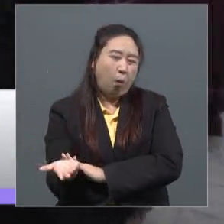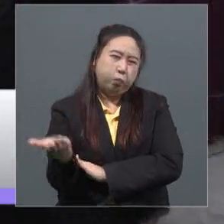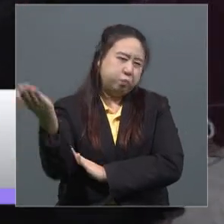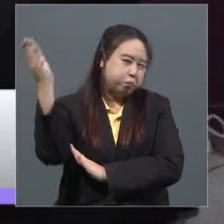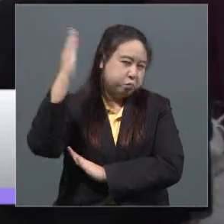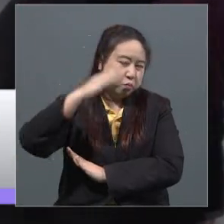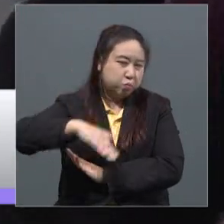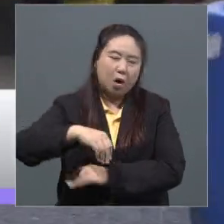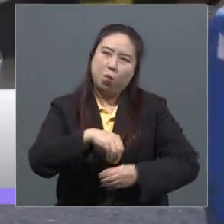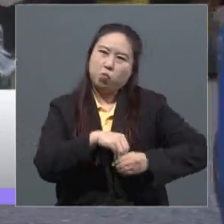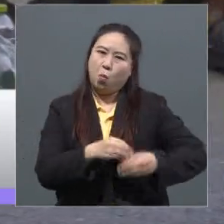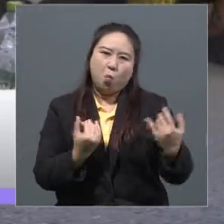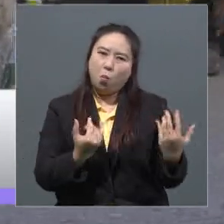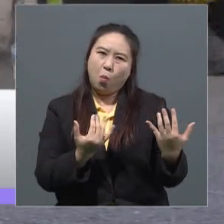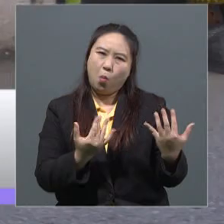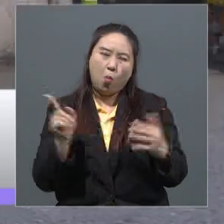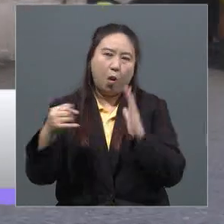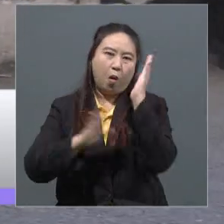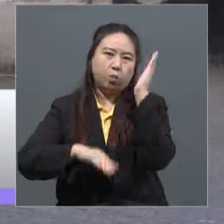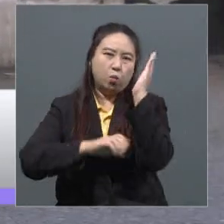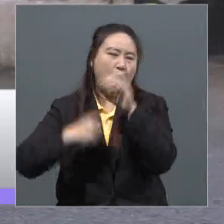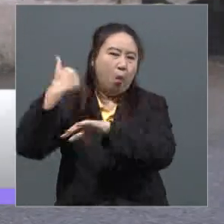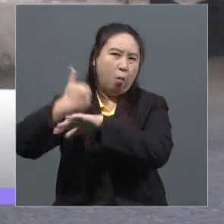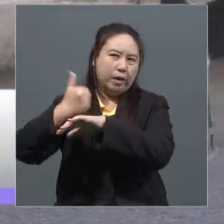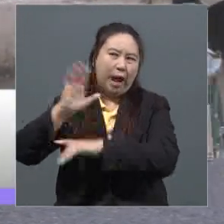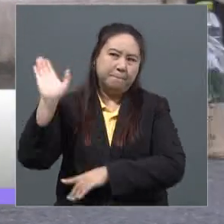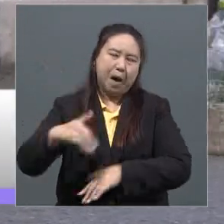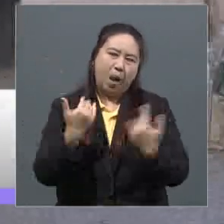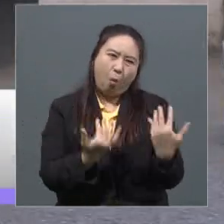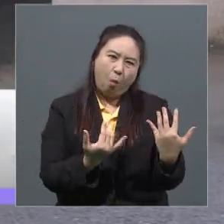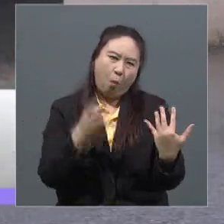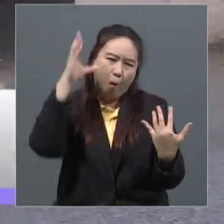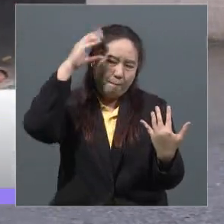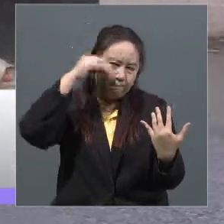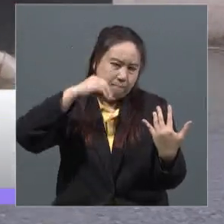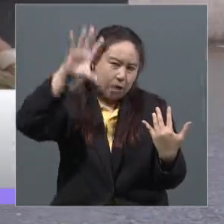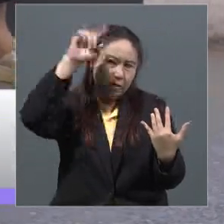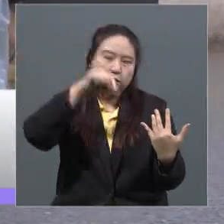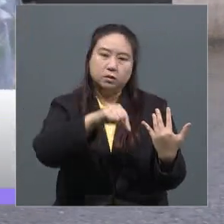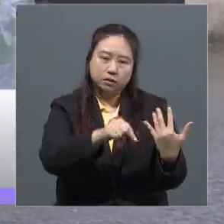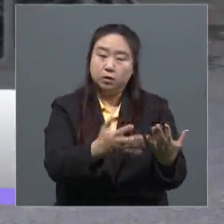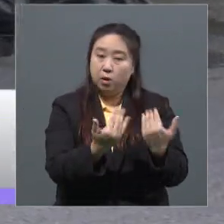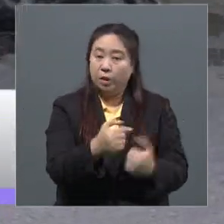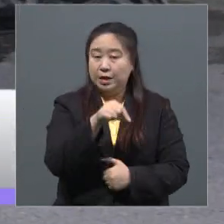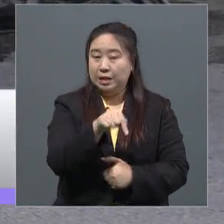มปักหลักเฝ้ารอการมาของผู้ว่าราชการจังหวัดสงขลาตลอดทั้งคืนทำให้แพขนานยนต์ข้ามฟากระหว่าง